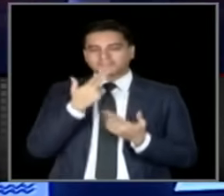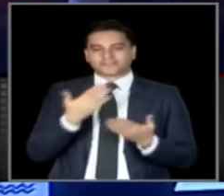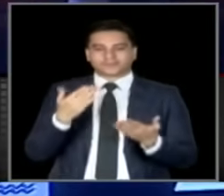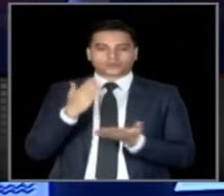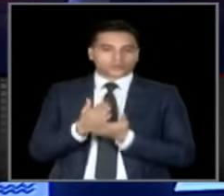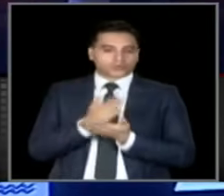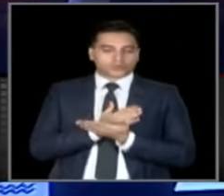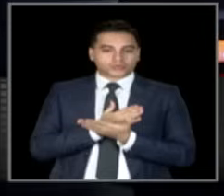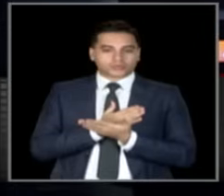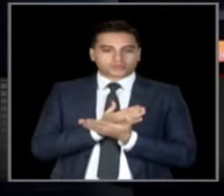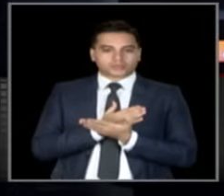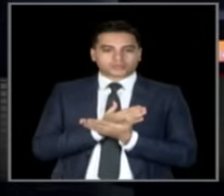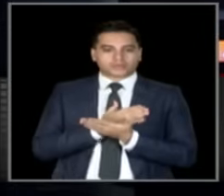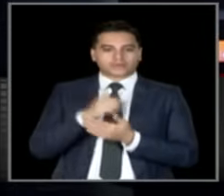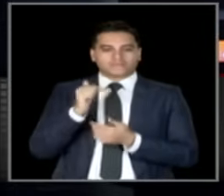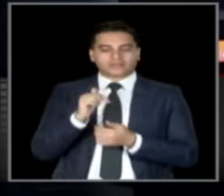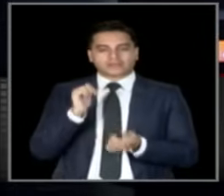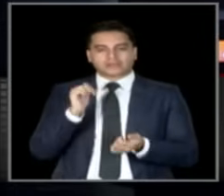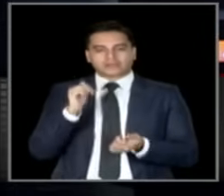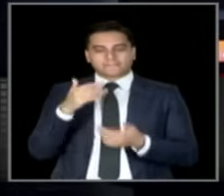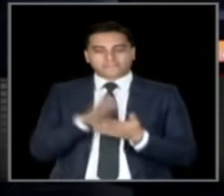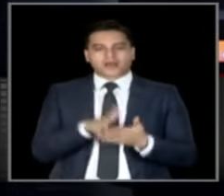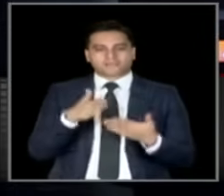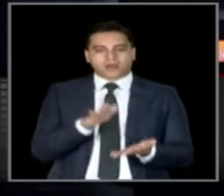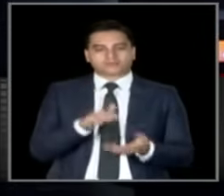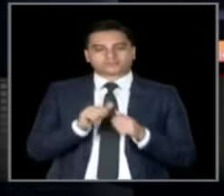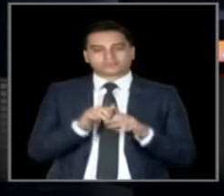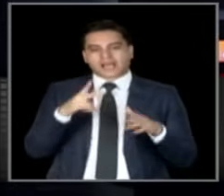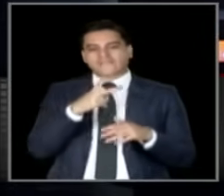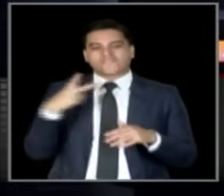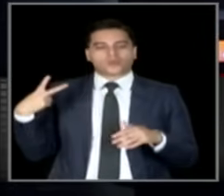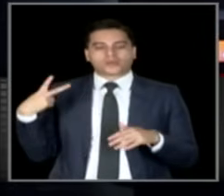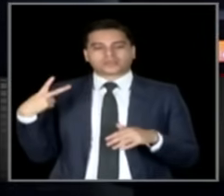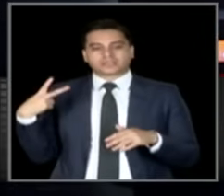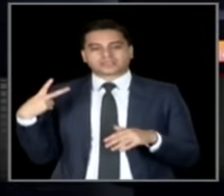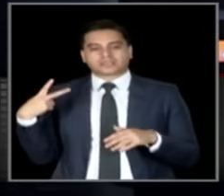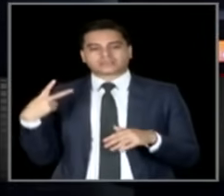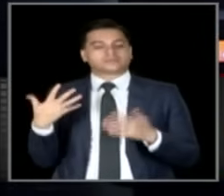والتاني حكاية المخيم، نشروا في 2002.